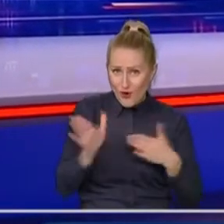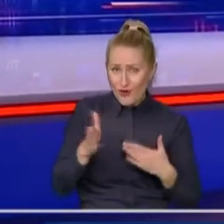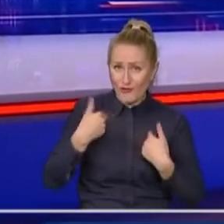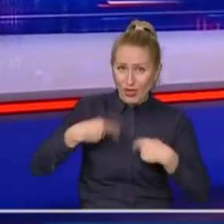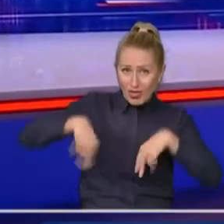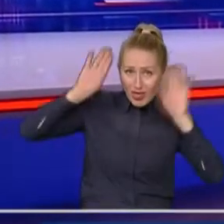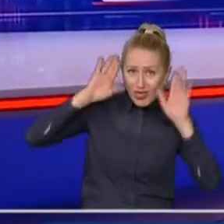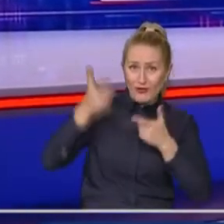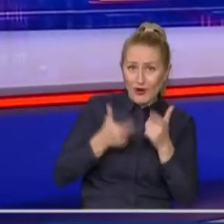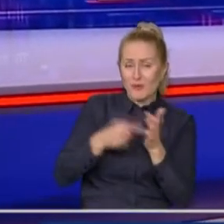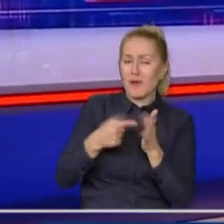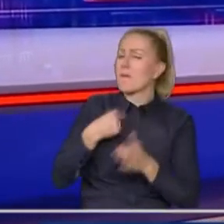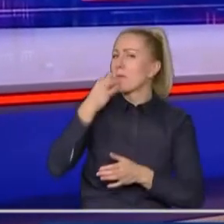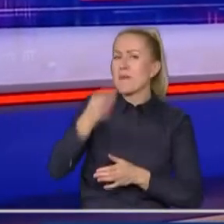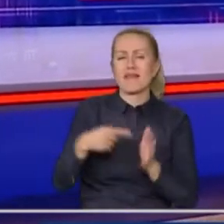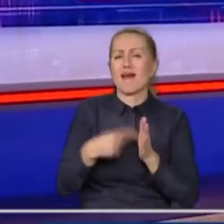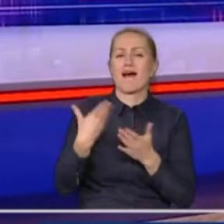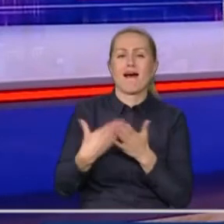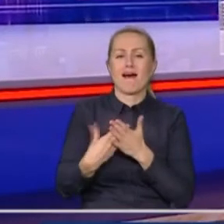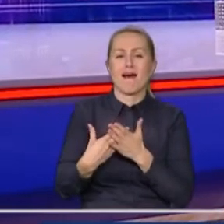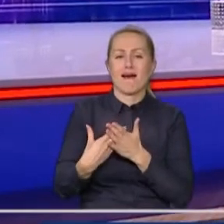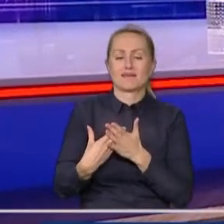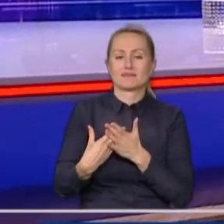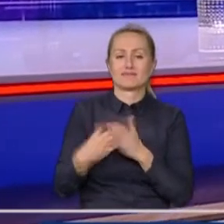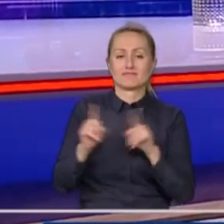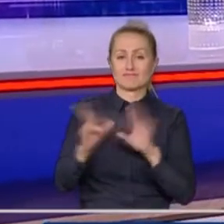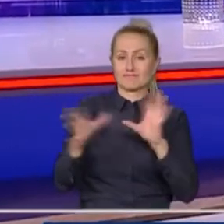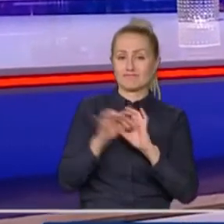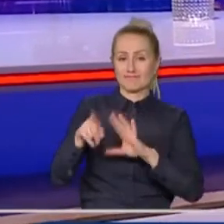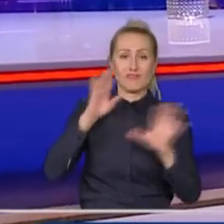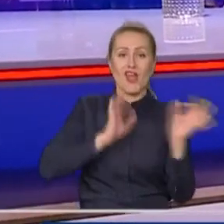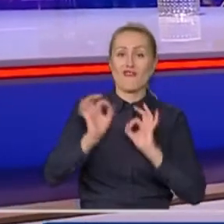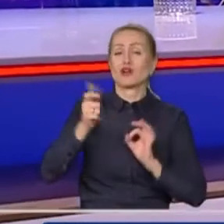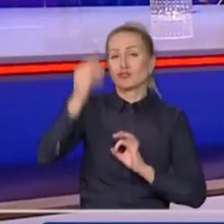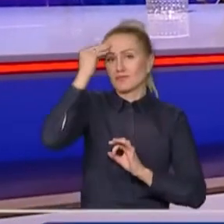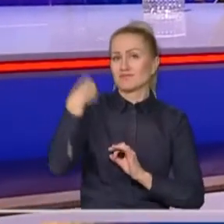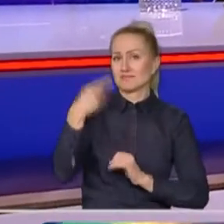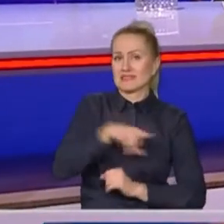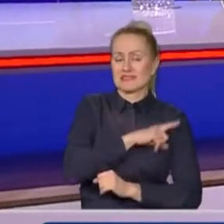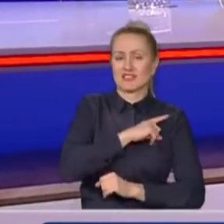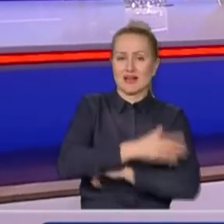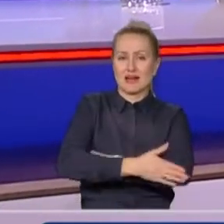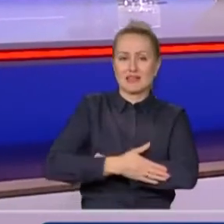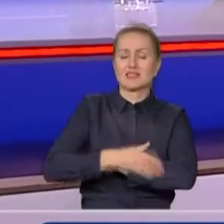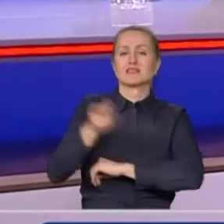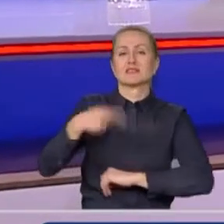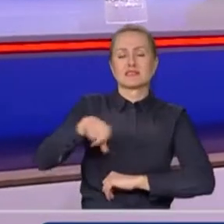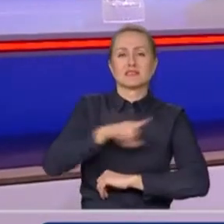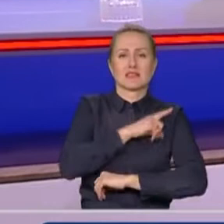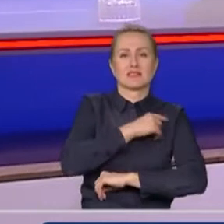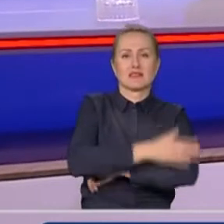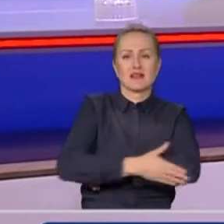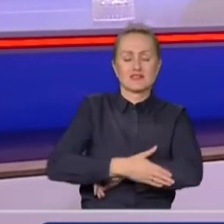ulec? Pytam o to w kontekście również informacji, które docierają ze Straży Granicznej, która, jak